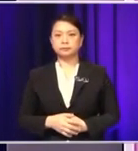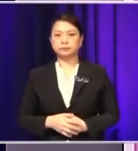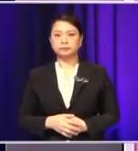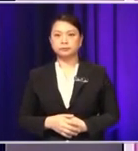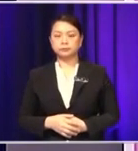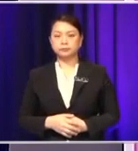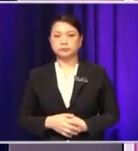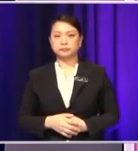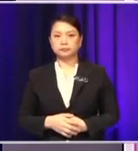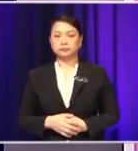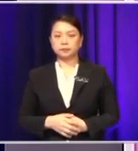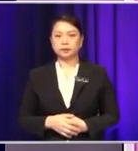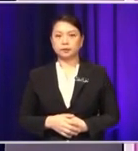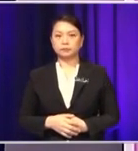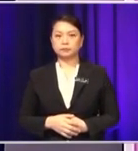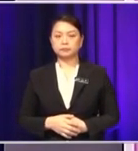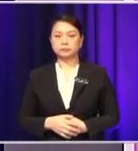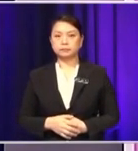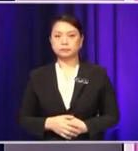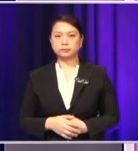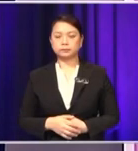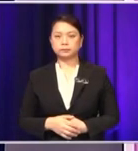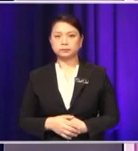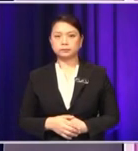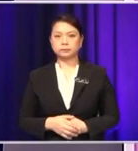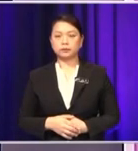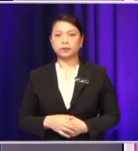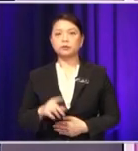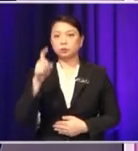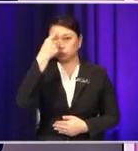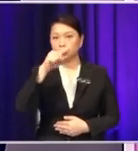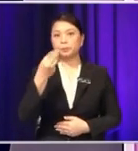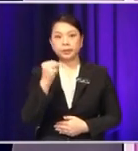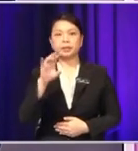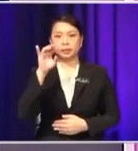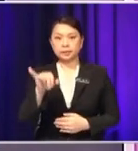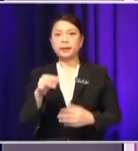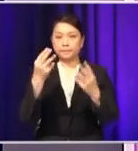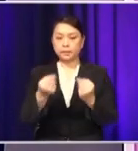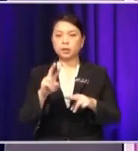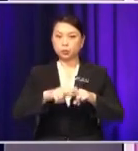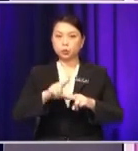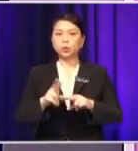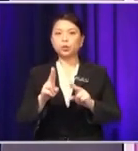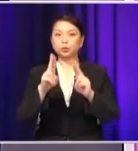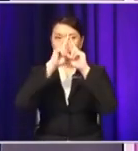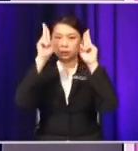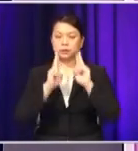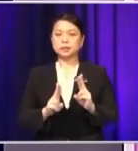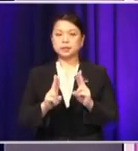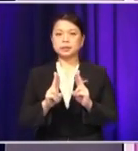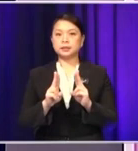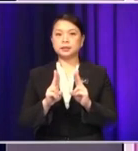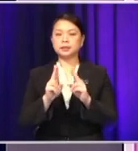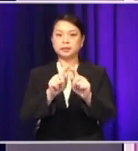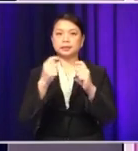yang perlu untuk menduduki ujian tingkatan 3 bagi ujian akhir sesi akademik ini, sebagai mungkin sebahagian mereka